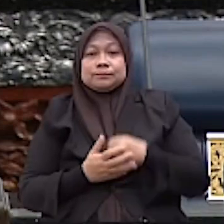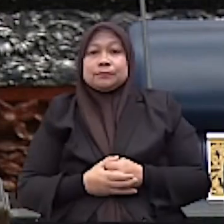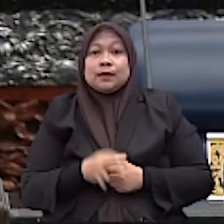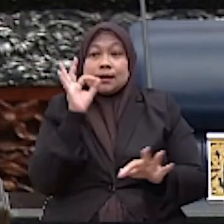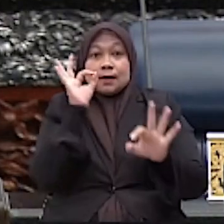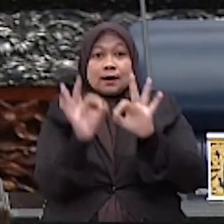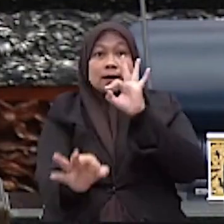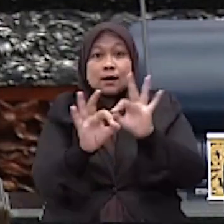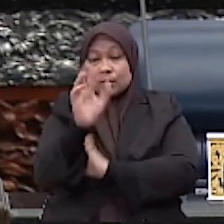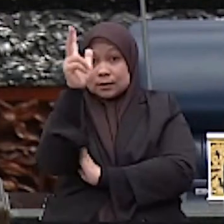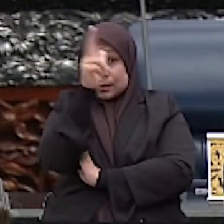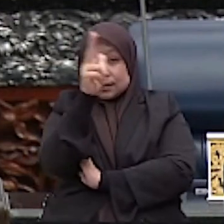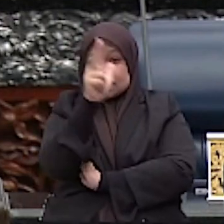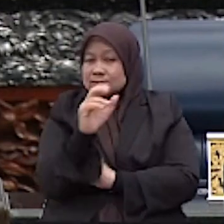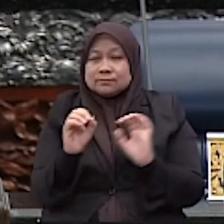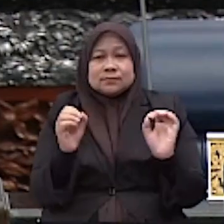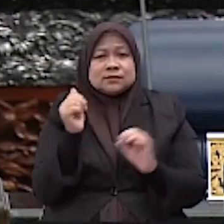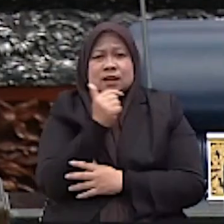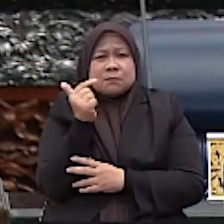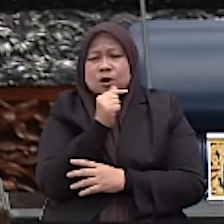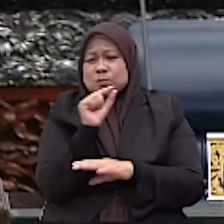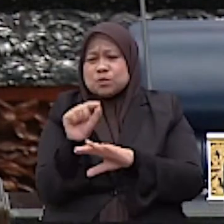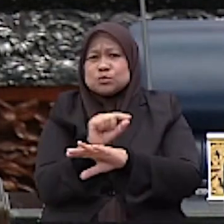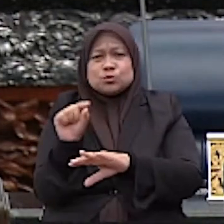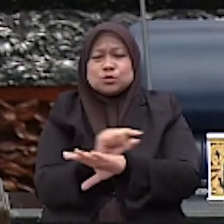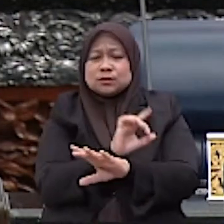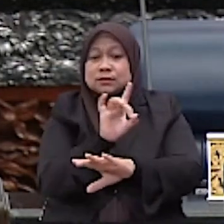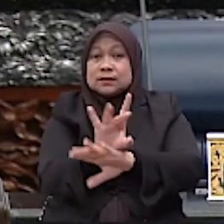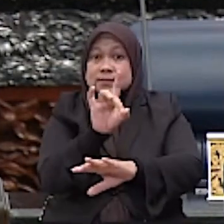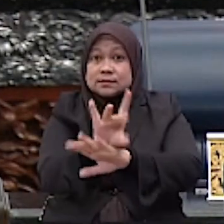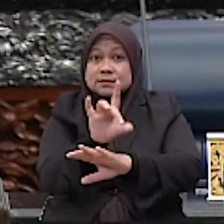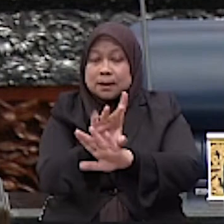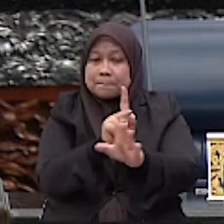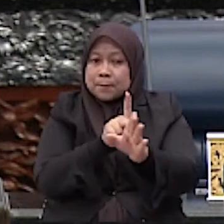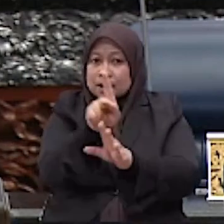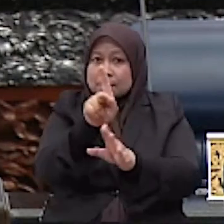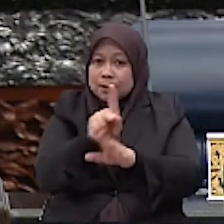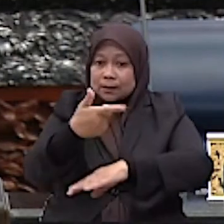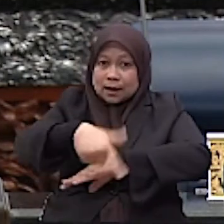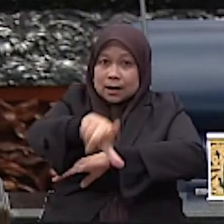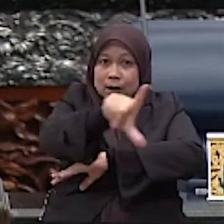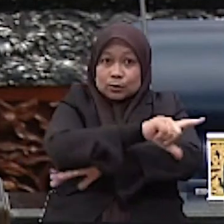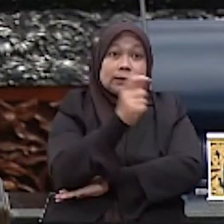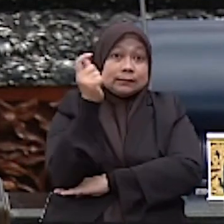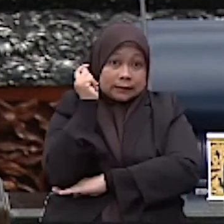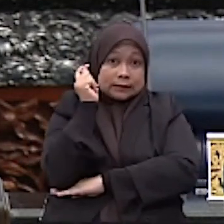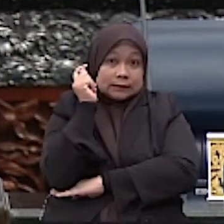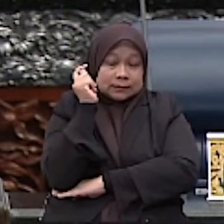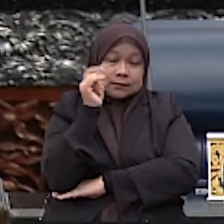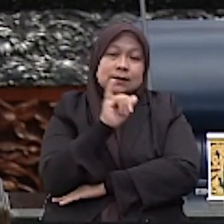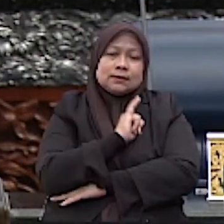sekiranya kerajaan tidak mau lagi menggunakan nasehat paka-paka maritim yang saya sebutkan tadi